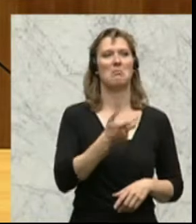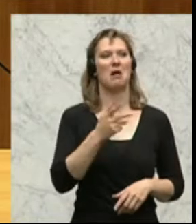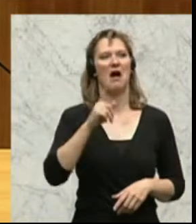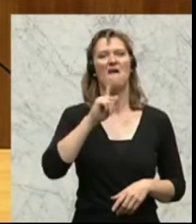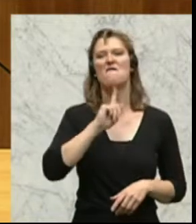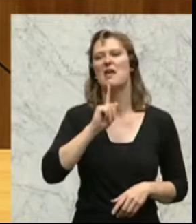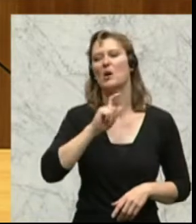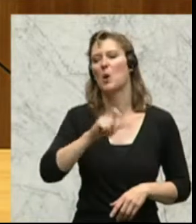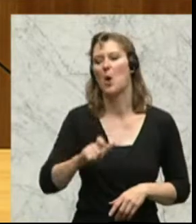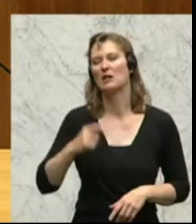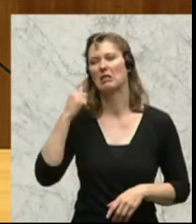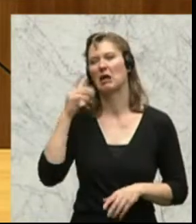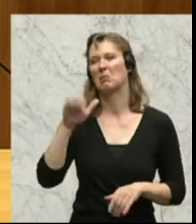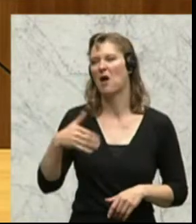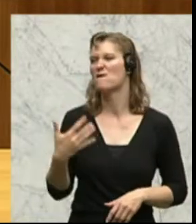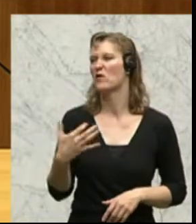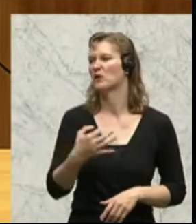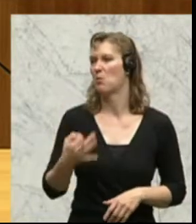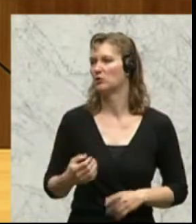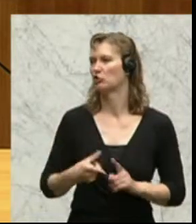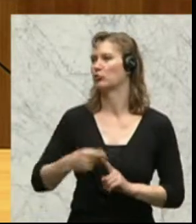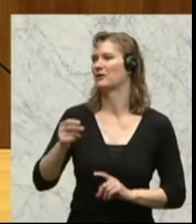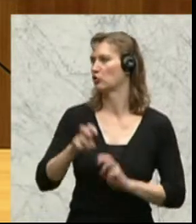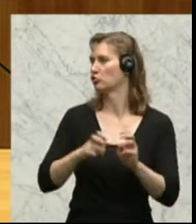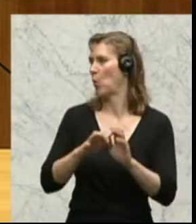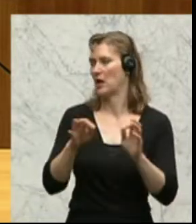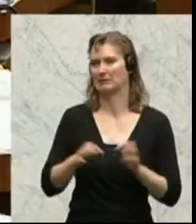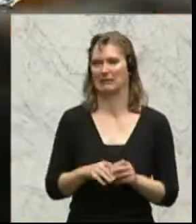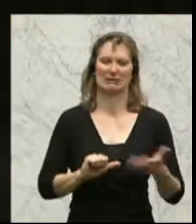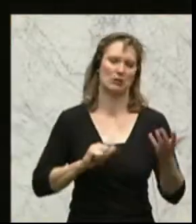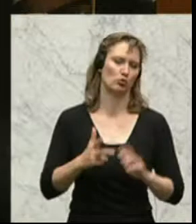diese 50% Spitzensteuersatz und diese 36%